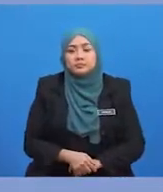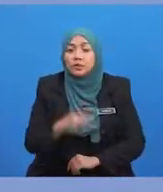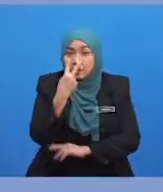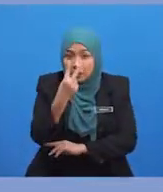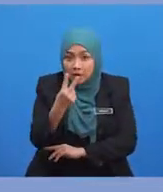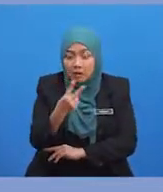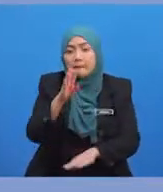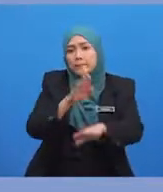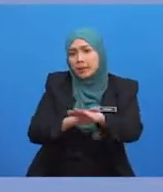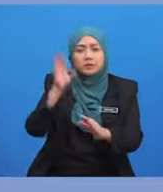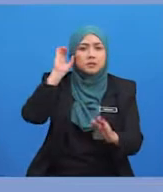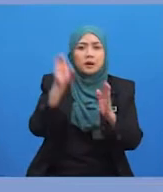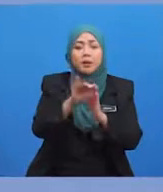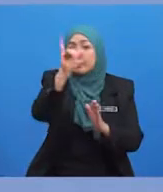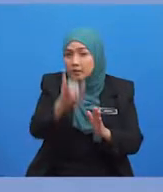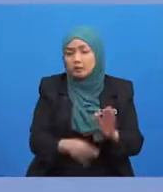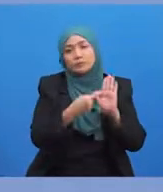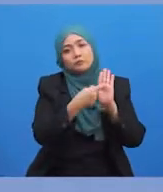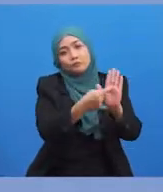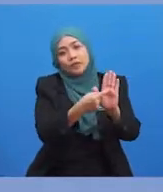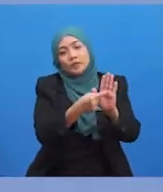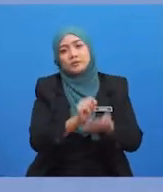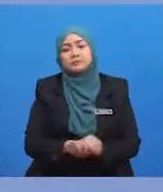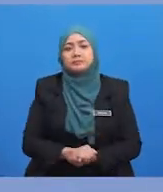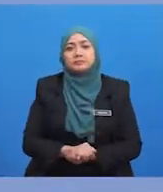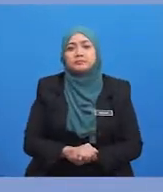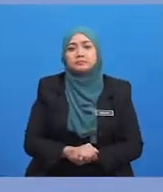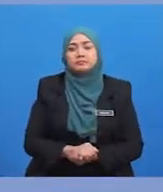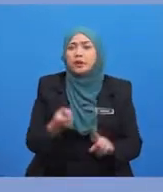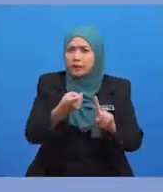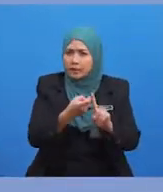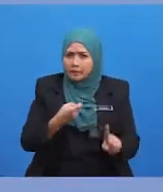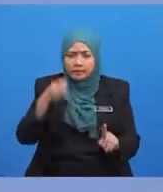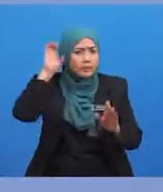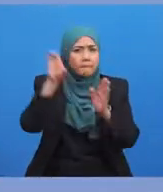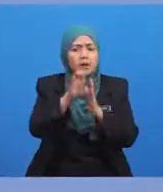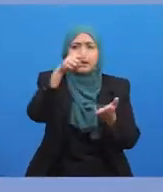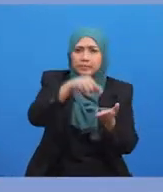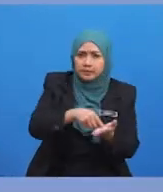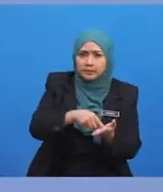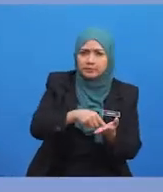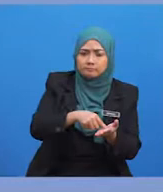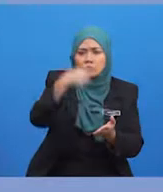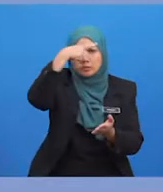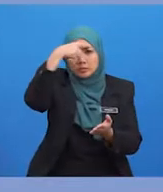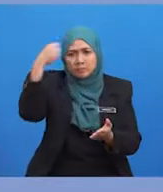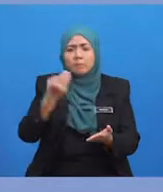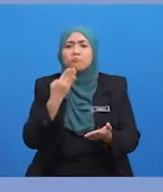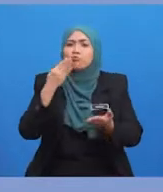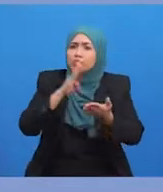Lihat pada gambar yang diberi. Dari paparan gambar ini, kesan buruk